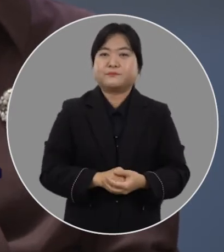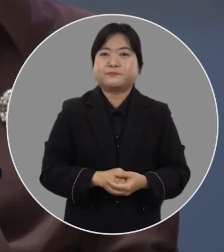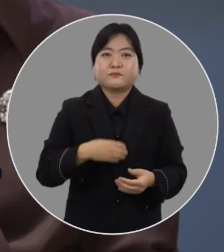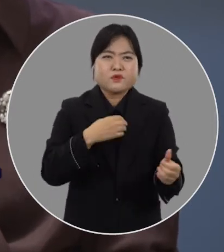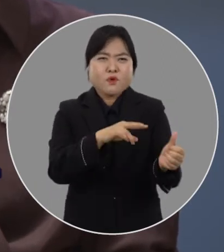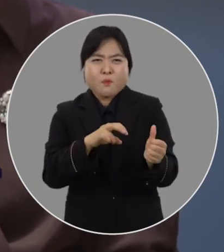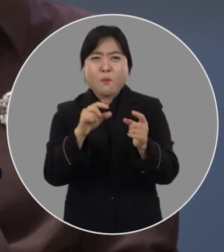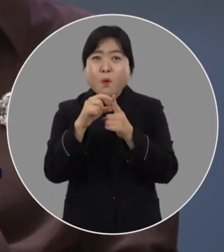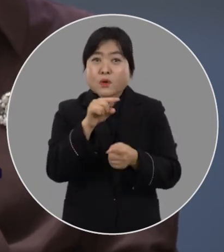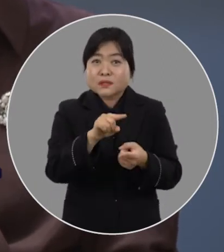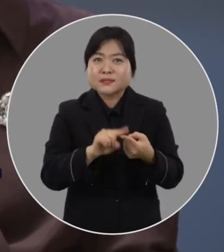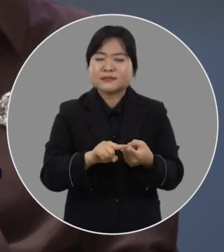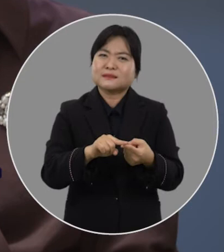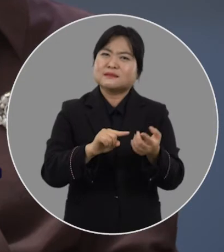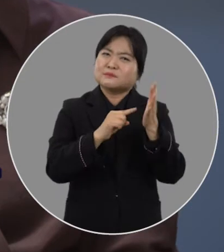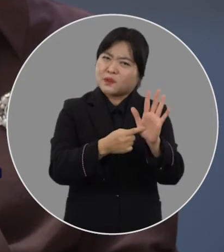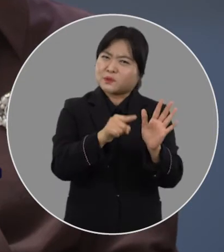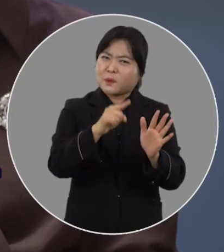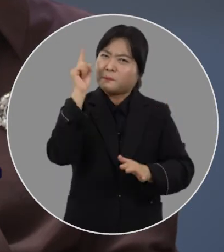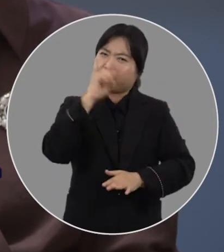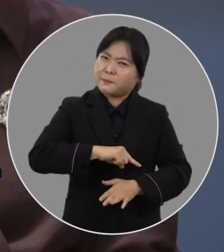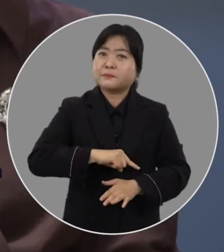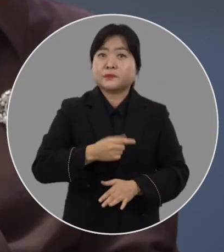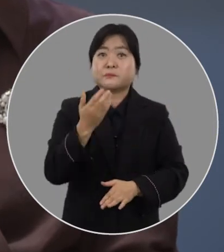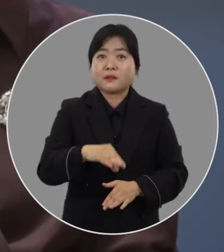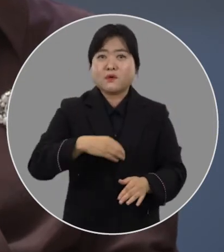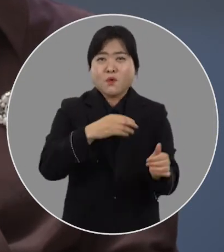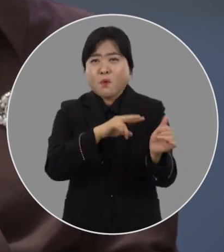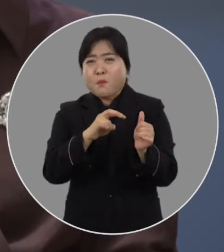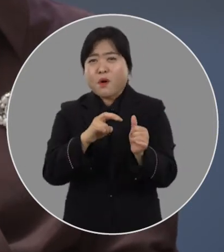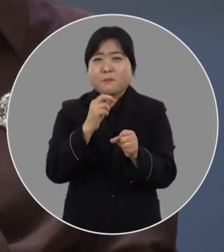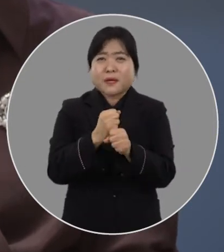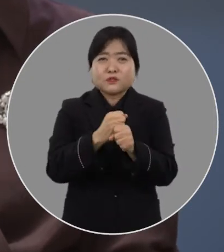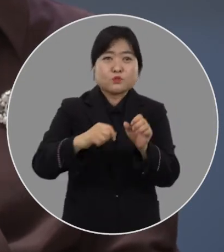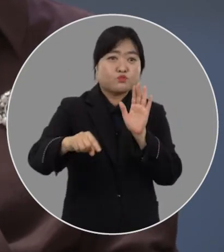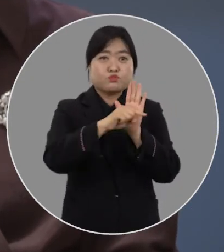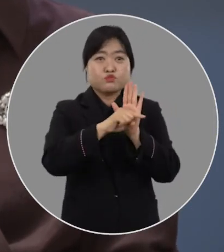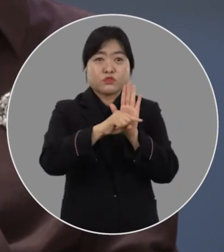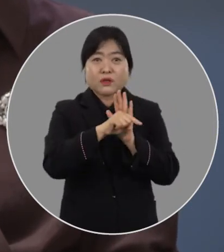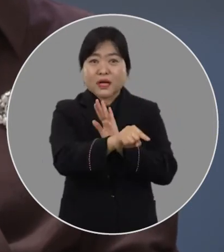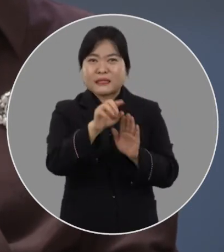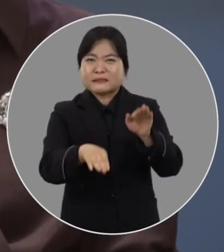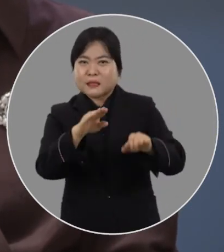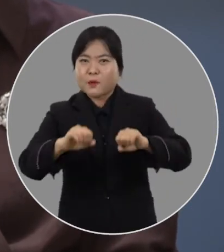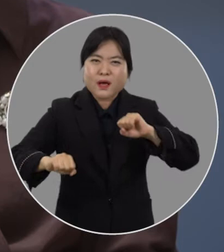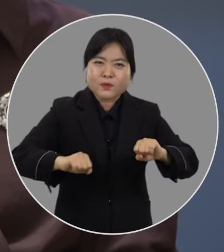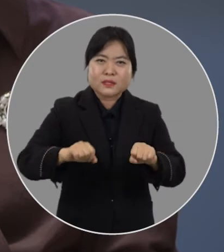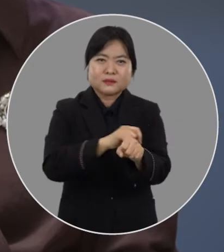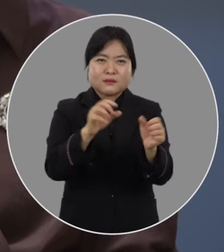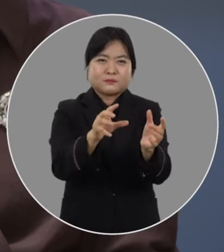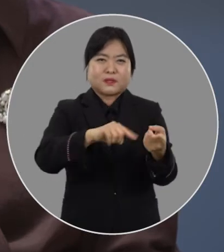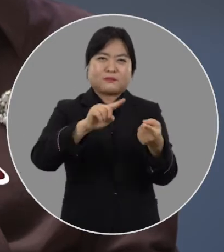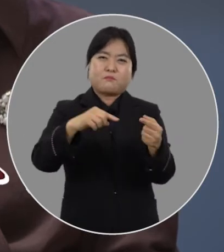혐오 표현은 표현 그 자체로도 해악을 끼치지만 혐오가 생산하는 부정의가 차별행위, 특정 집단에